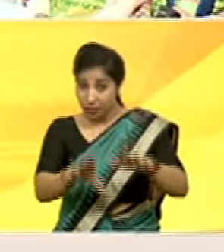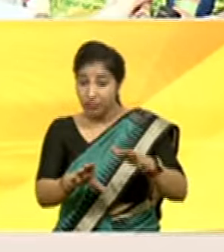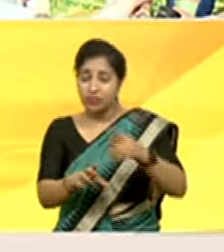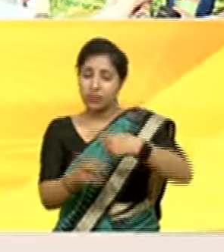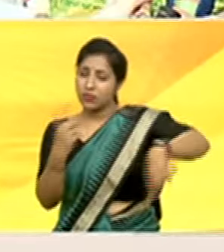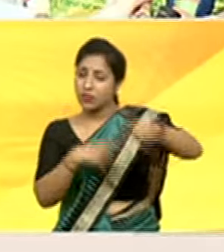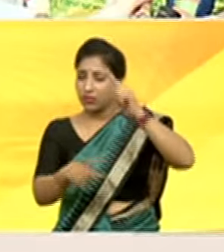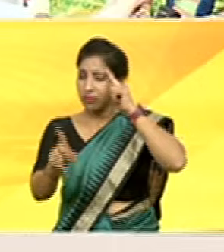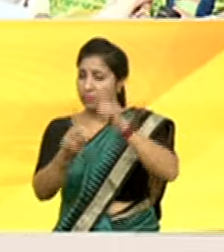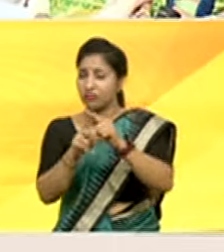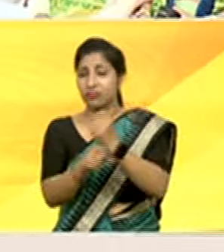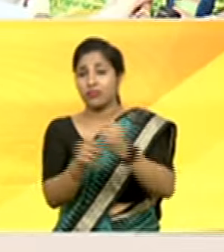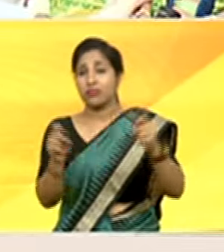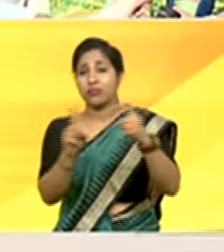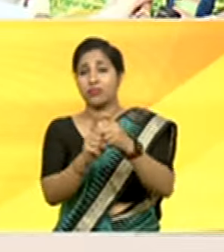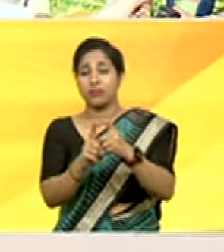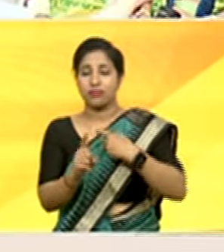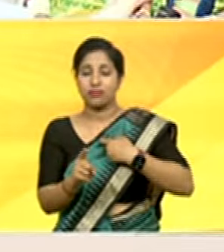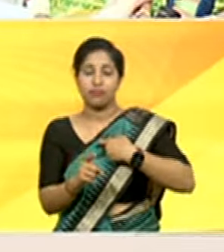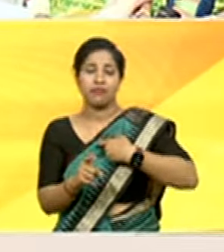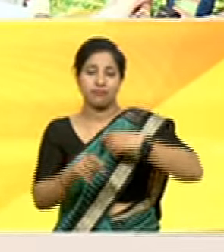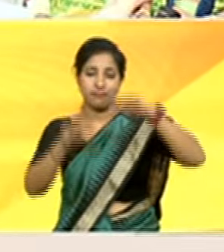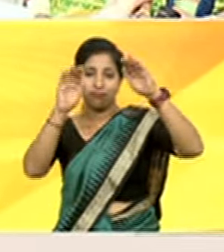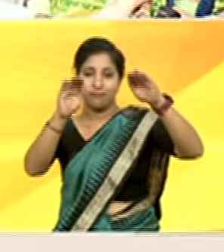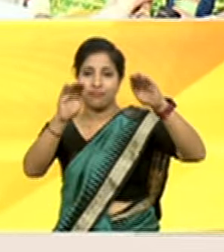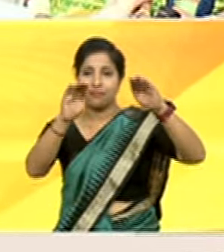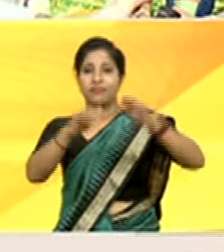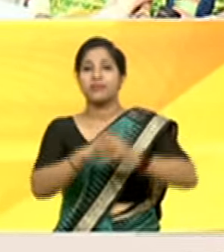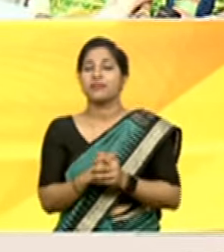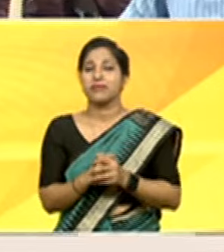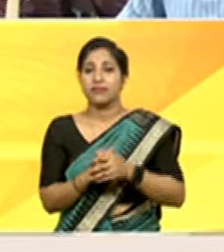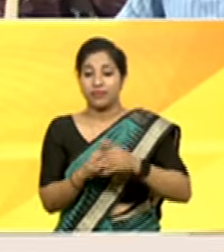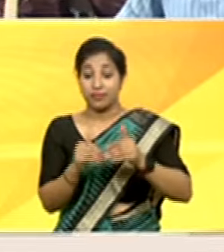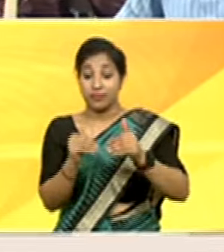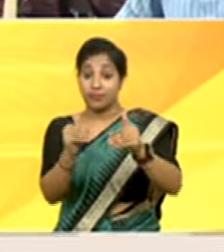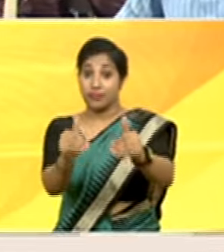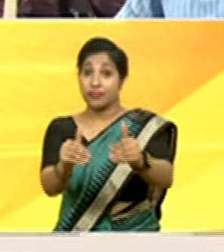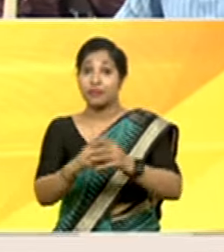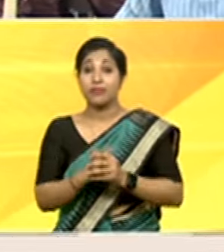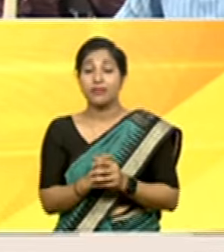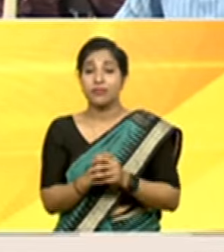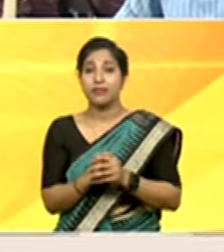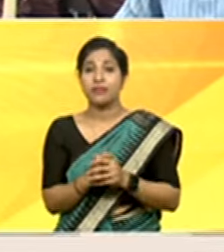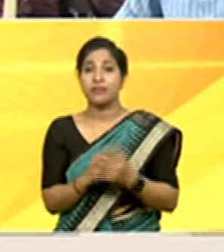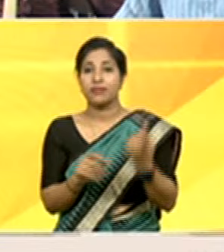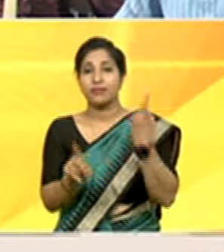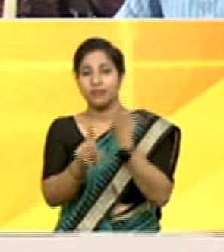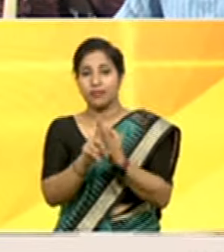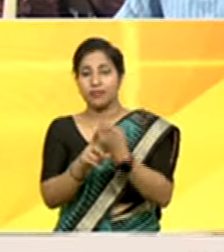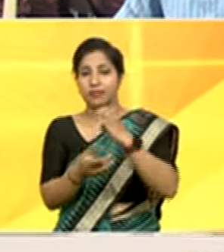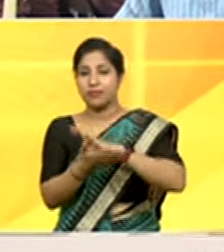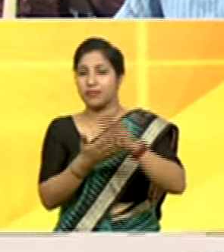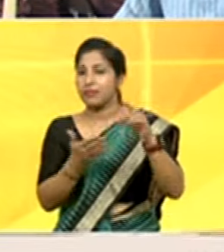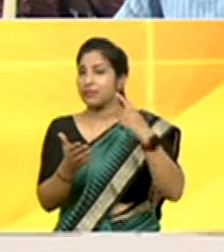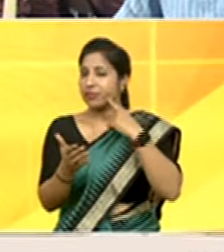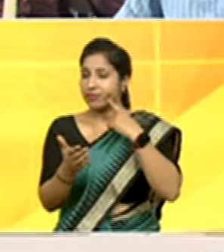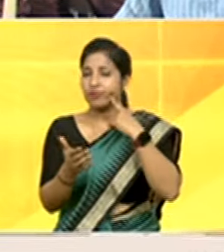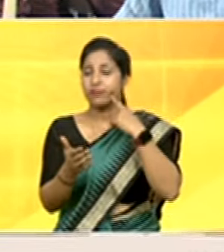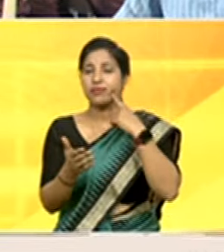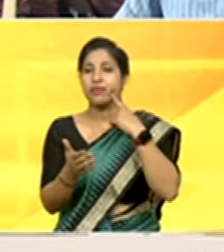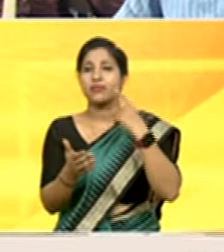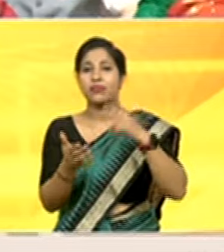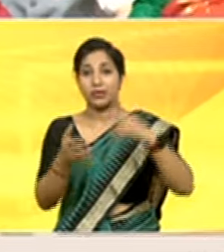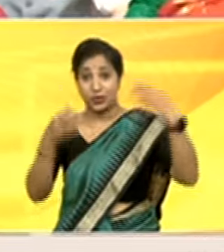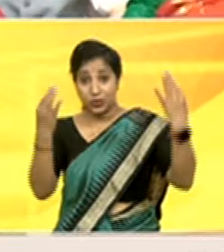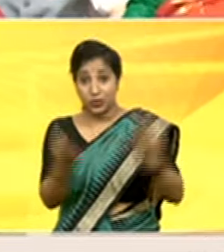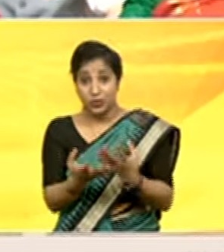स्रध्धनों को शुपकामनाय देता हूं। आगे कच्छी नववर्ष असाडी